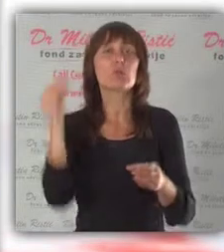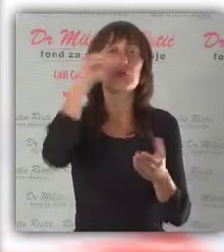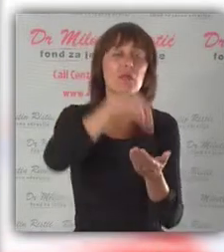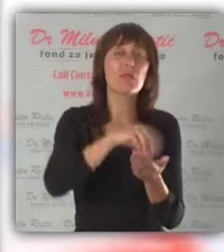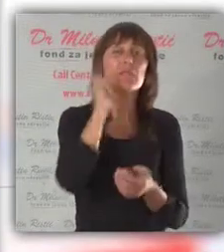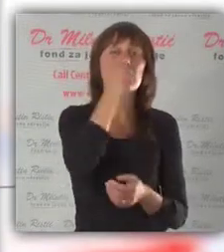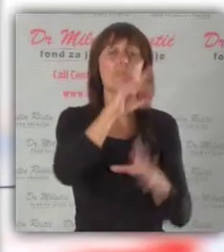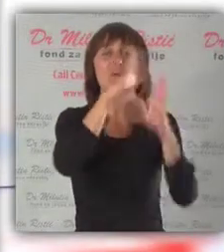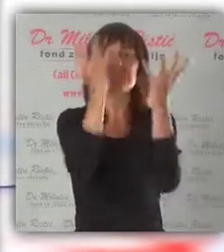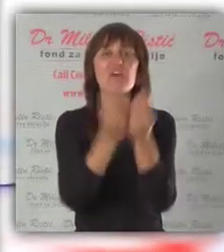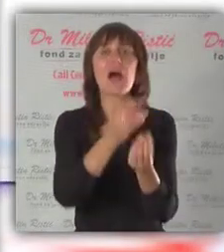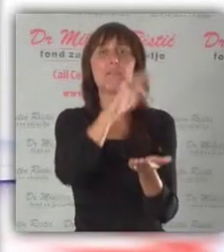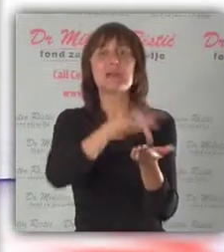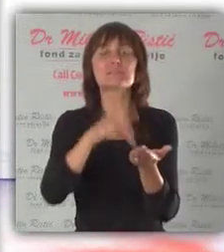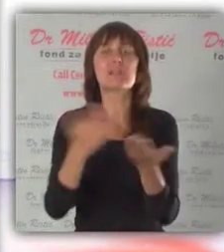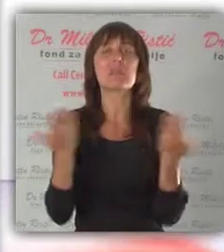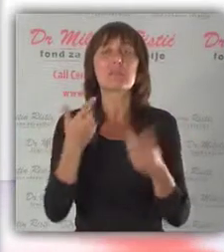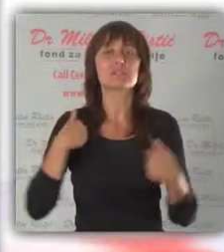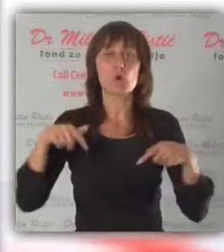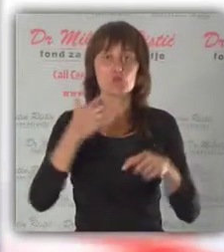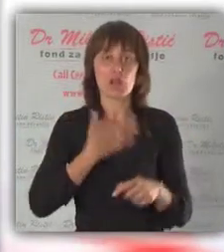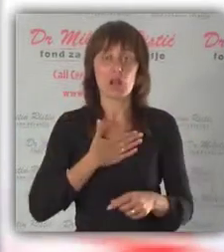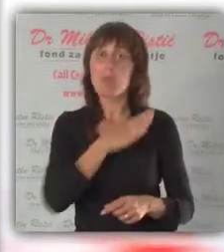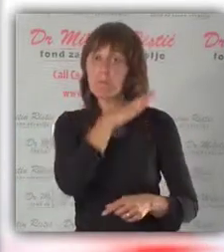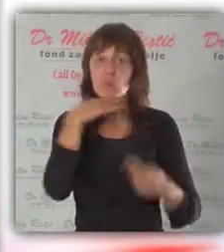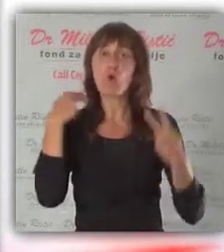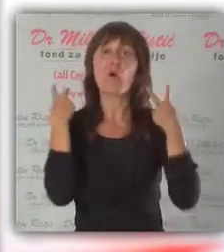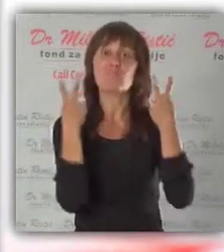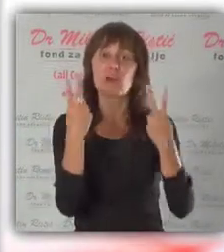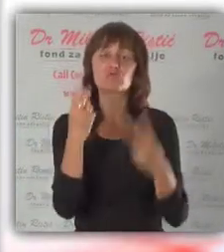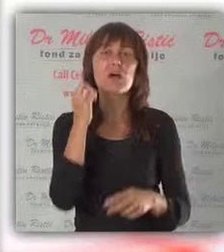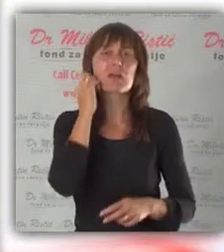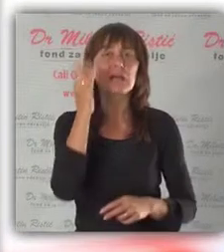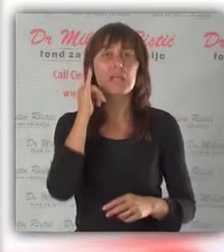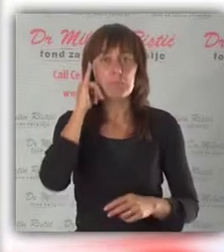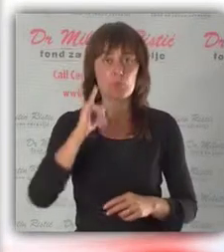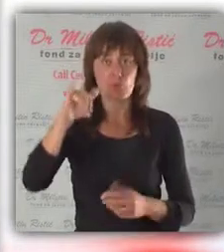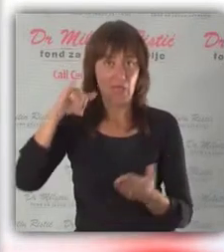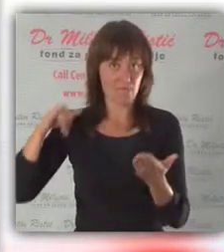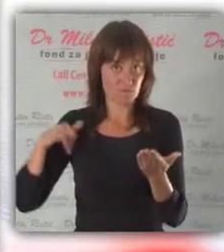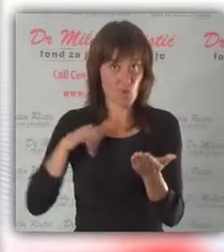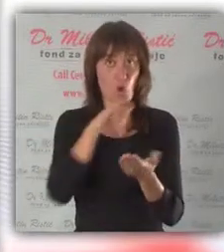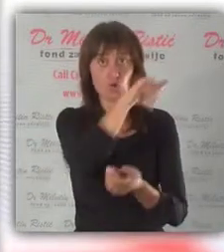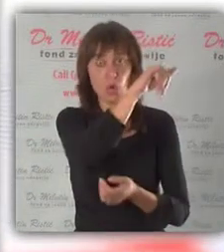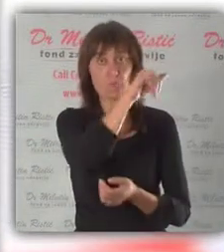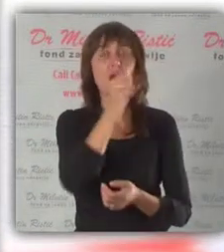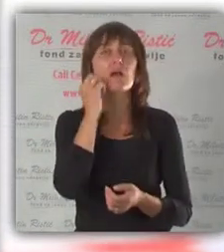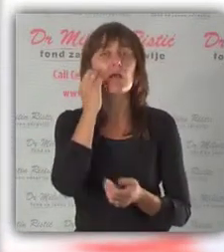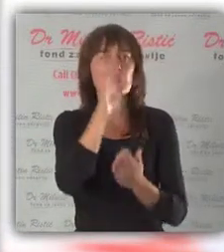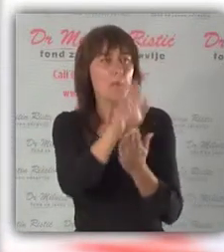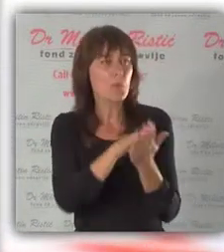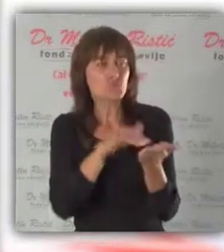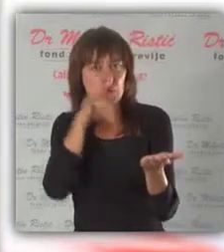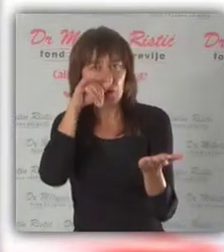ne može stići tamo gde bismo želeli, baš na sve destinacije. Ono što je jako važno kad se putuje avionom je